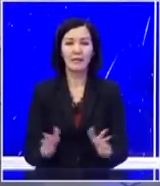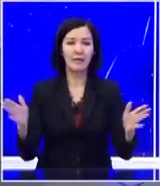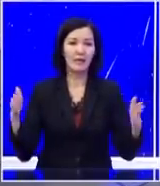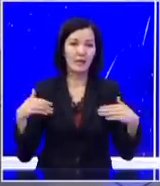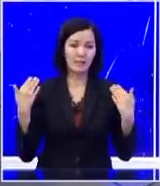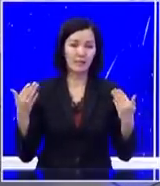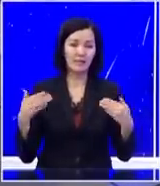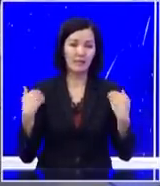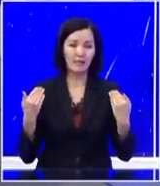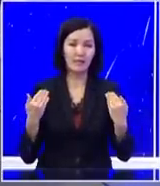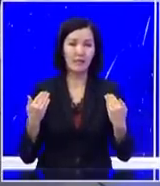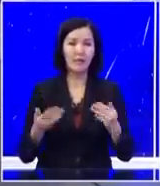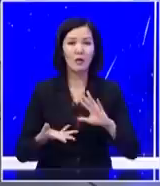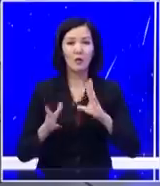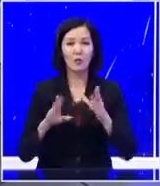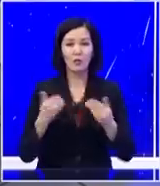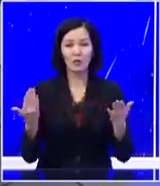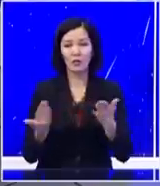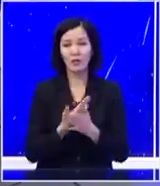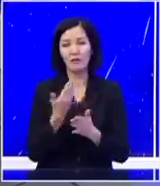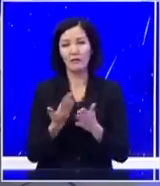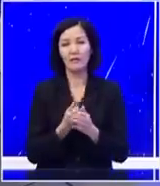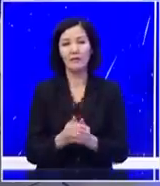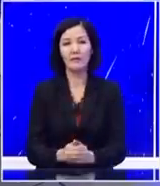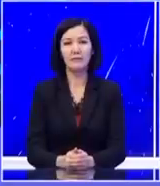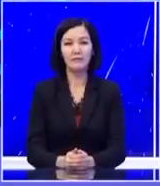Ассаламу алейкум, қадірменді көрермен, тікелей эфирде жаңалықтар.